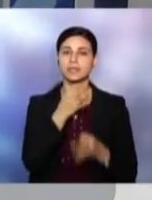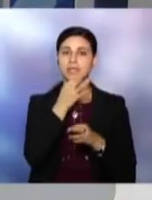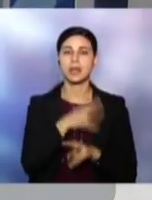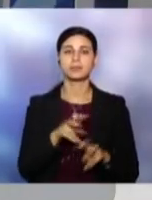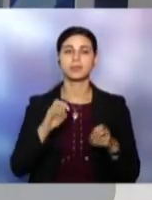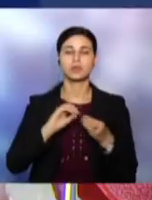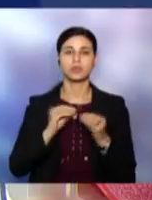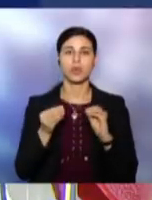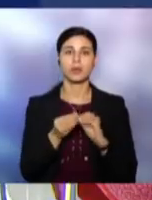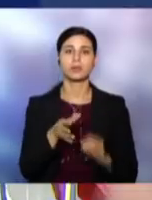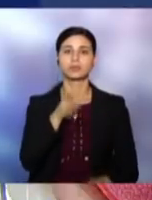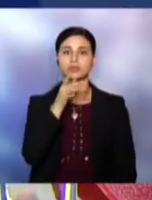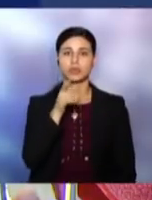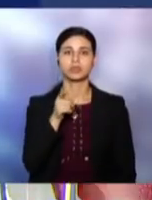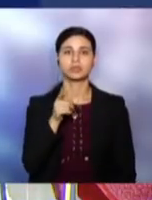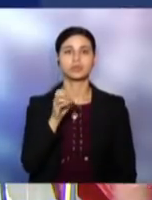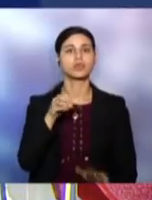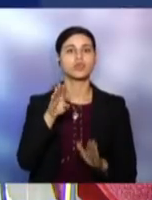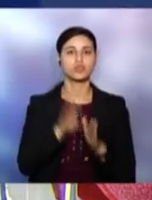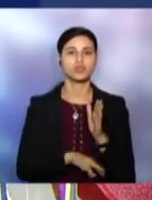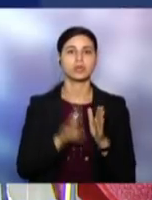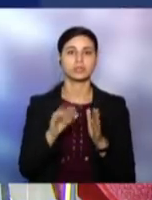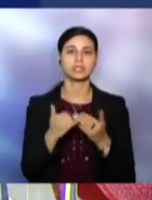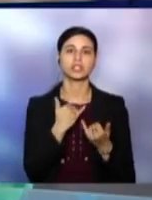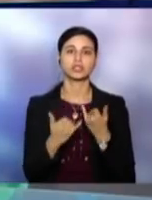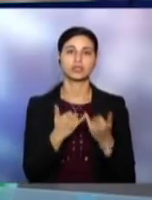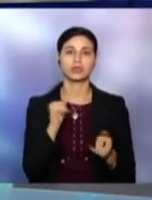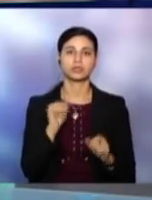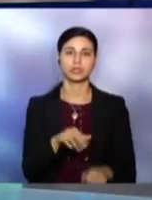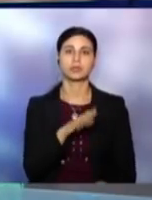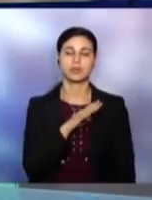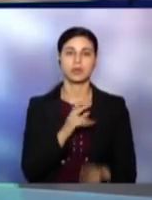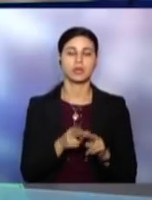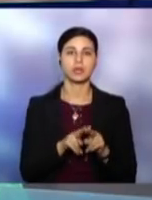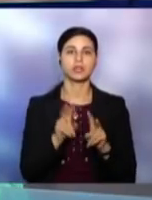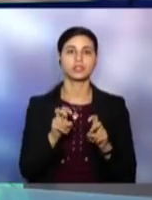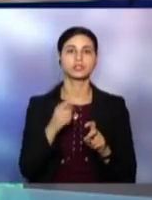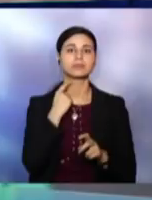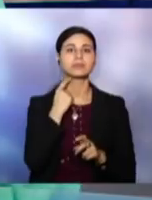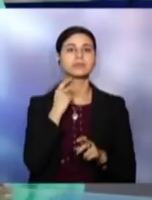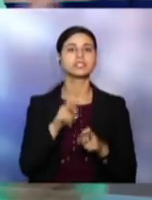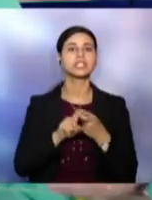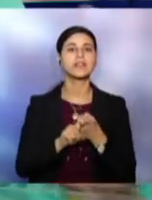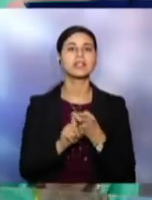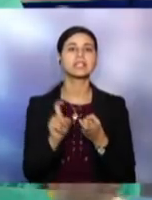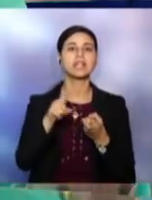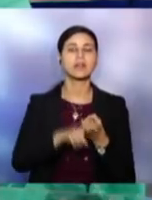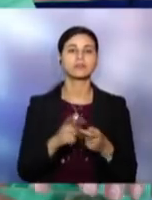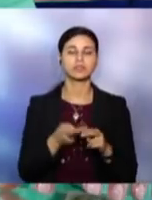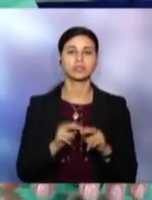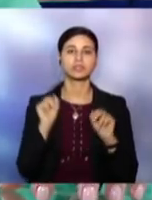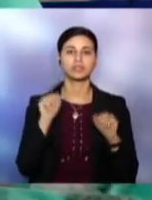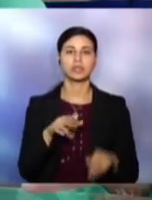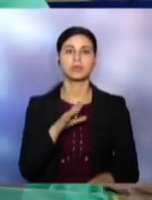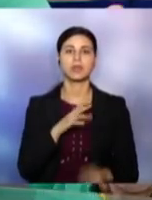ნებისმიერი პრობლემის დროს მწვავდება და იწვევს ჩირქოვან ტონზილის. ეს შეიძლება იყოს სწორედ სტრეპტოკოკთან დაკავშირებული, ეს შეიძლება იყოს სწორედ